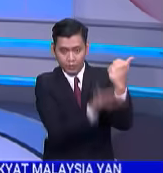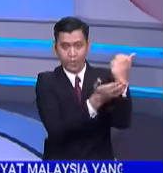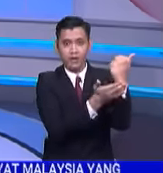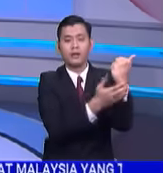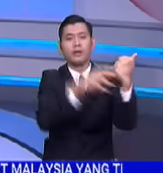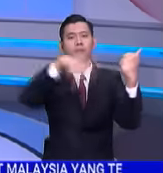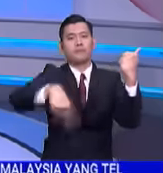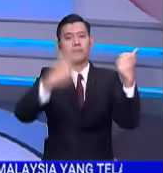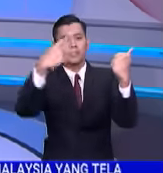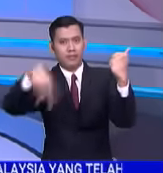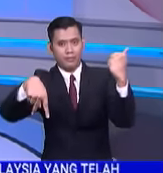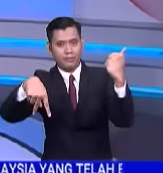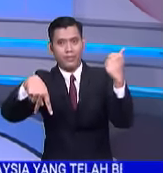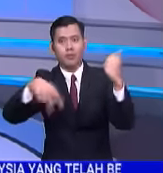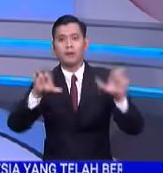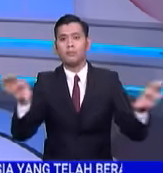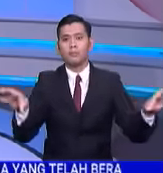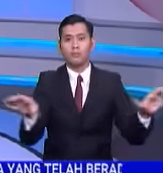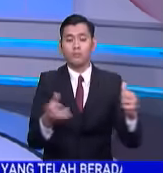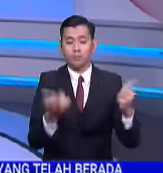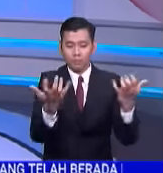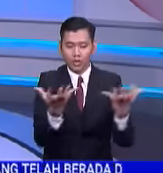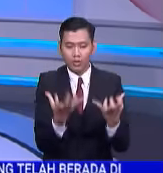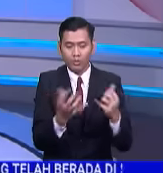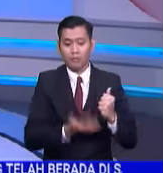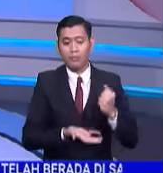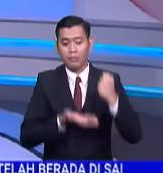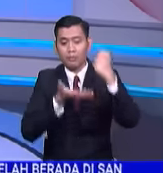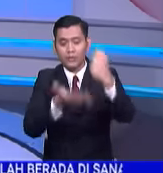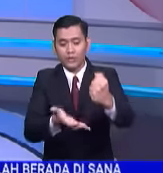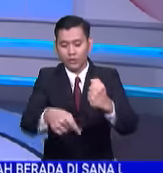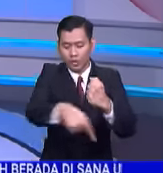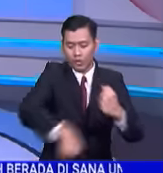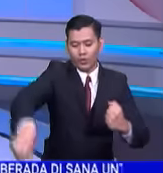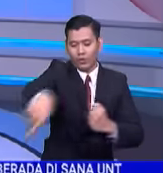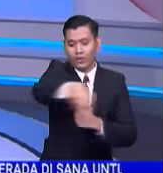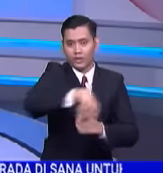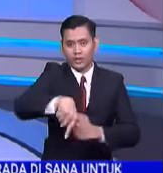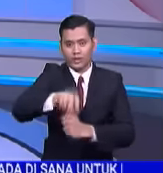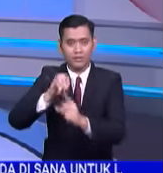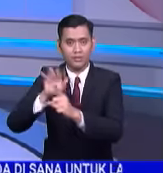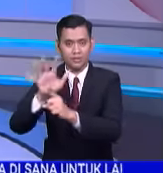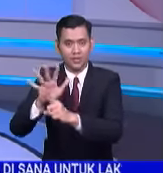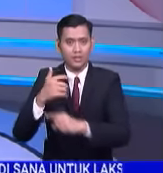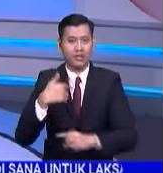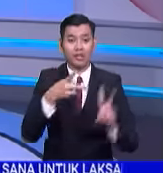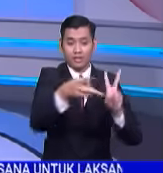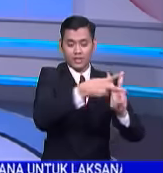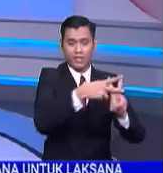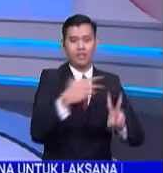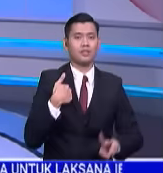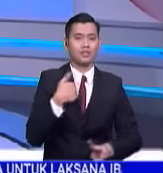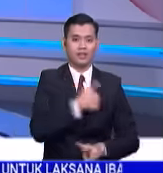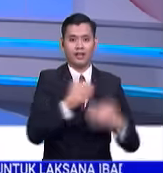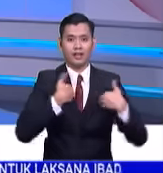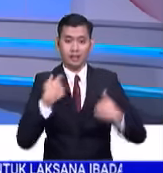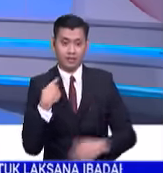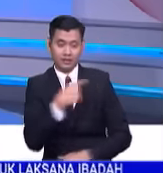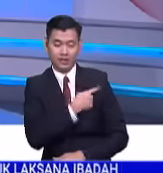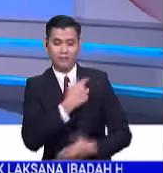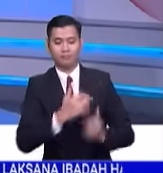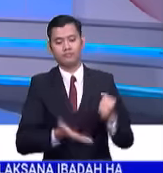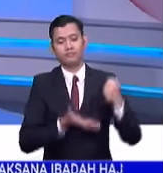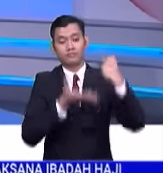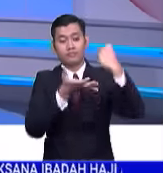Kawalan Pergerakan PKP bagi membantu golongan yang terkesan. Bertemakan #KitaAdaKita, bantuan itu bukan